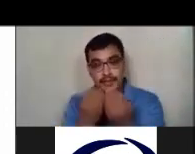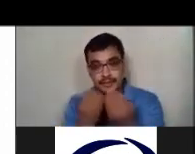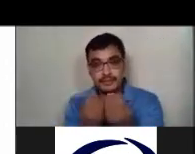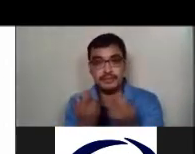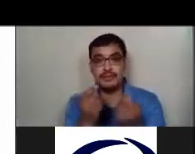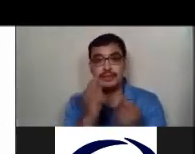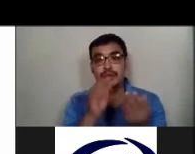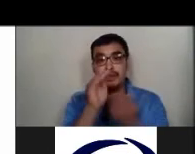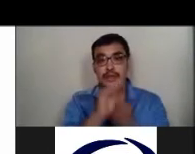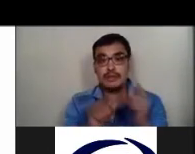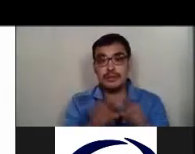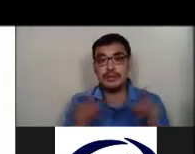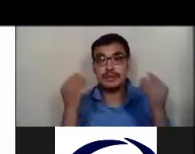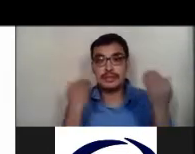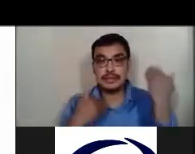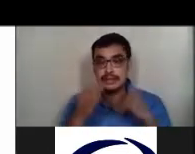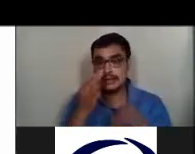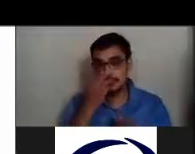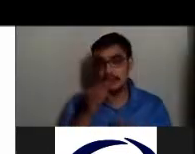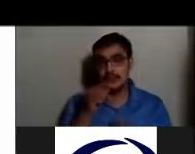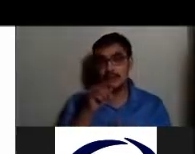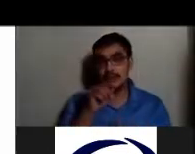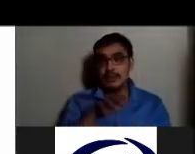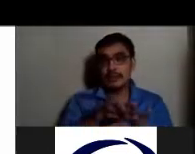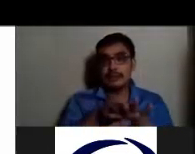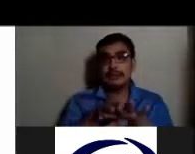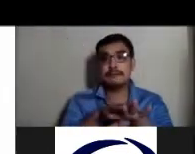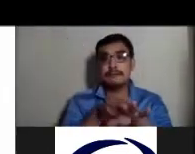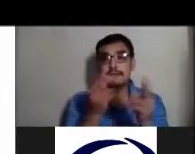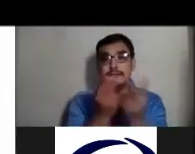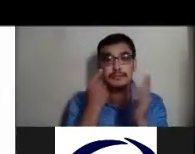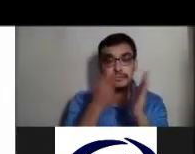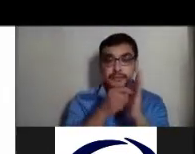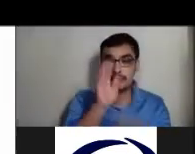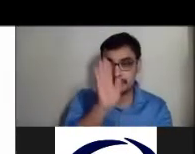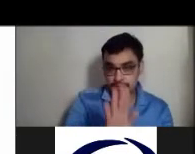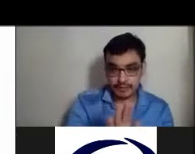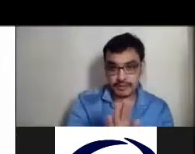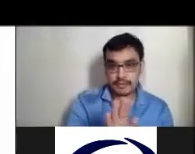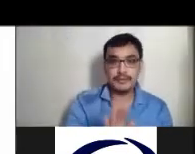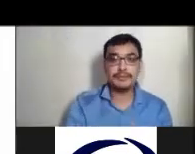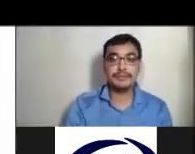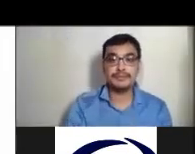यस्तो खालको हिंसा भएकोमा चाहिँ डिप्रेसन एकदम धेरै देखिन्छ देखिएछ. नेक्स्ट.